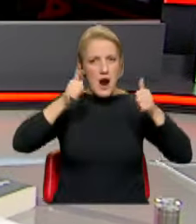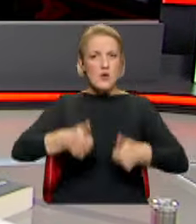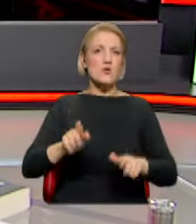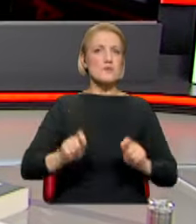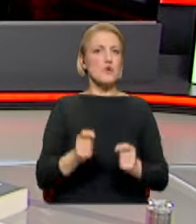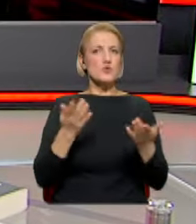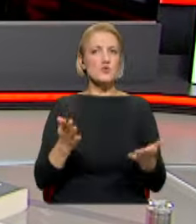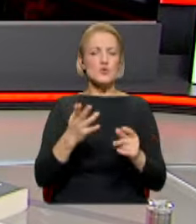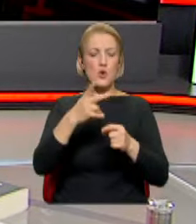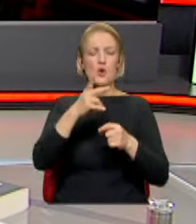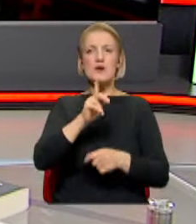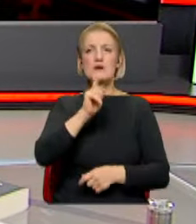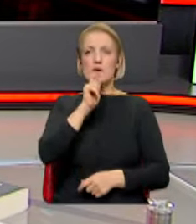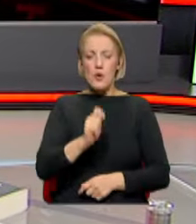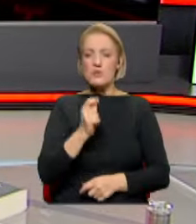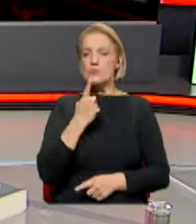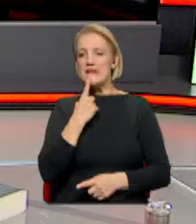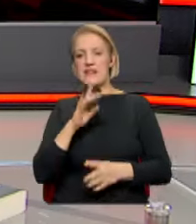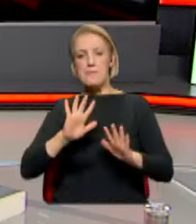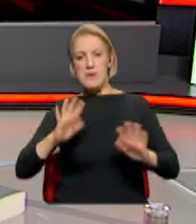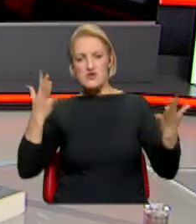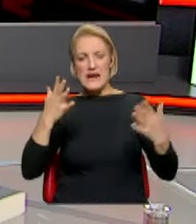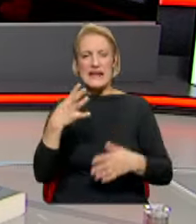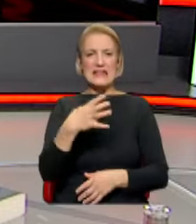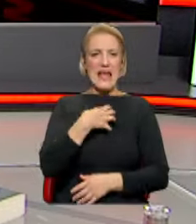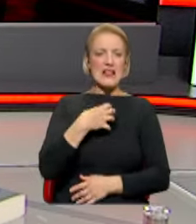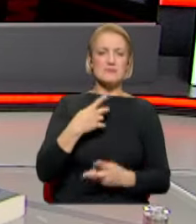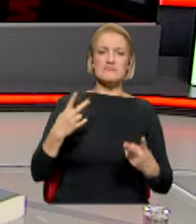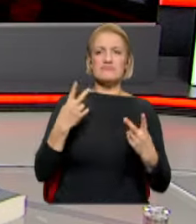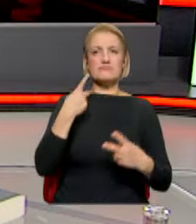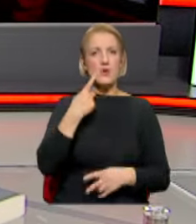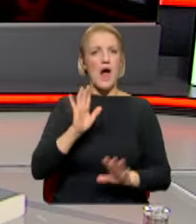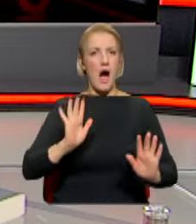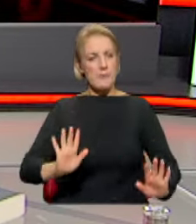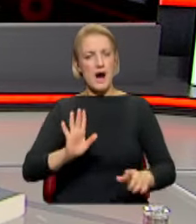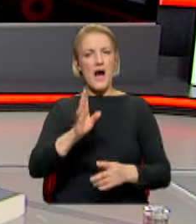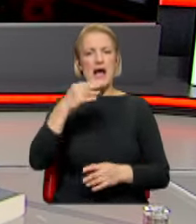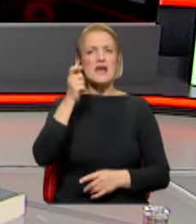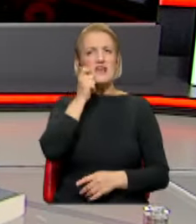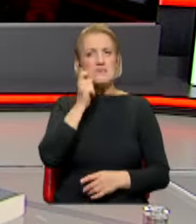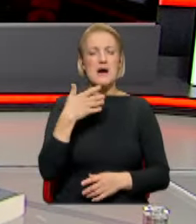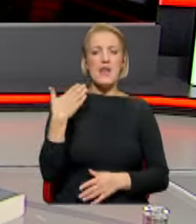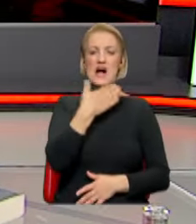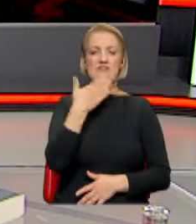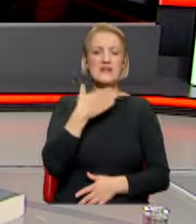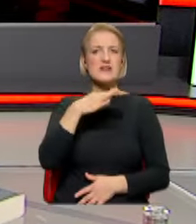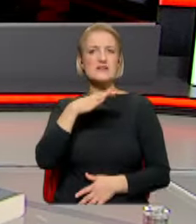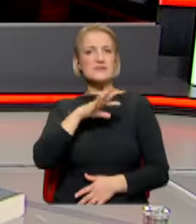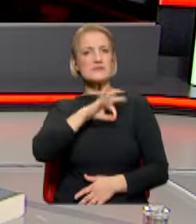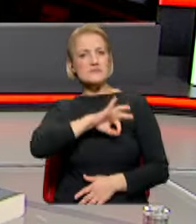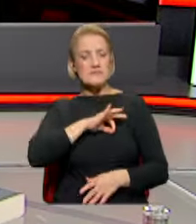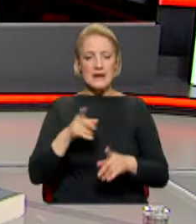ya özü sözünü uymayan kendisini Mümin gösteren ama imanla çıkar arasında